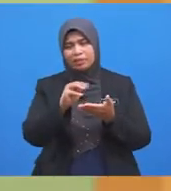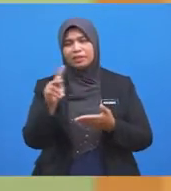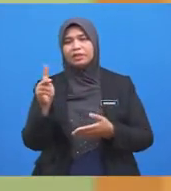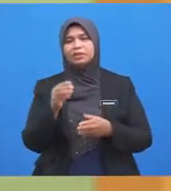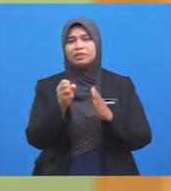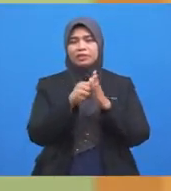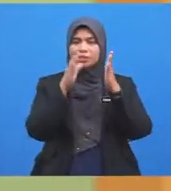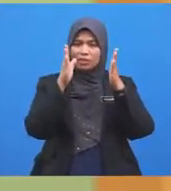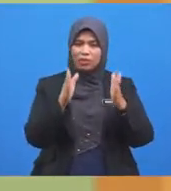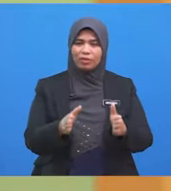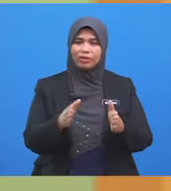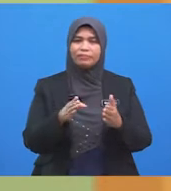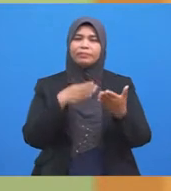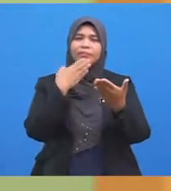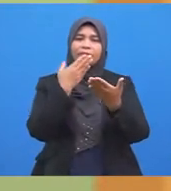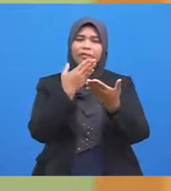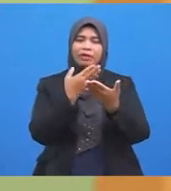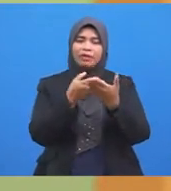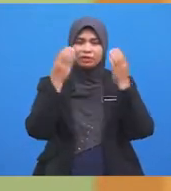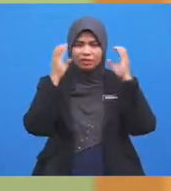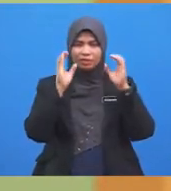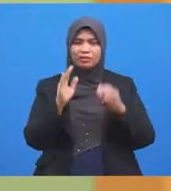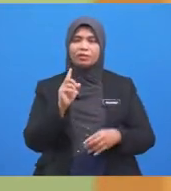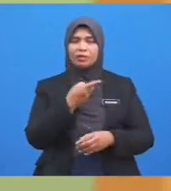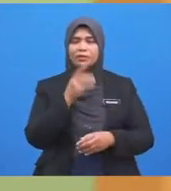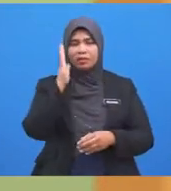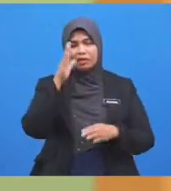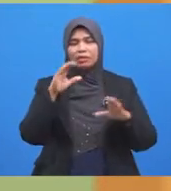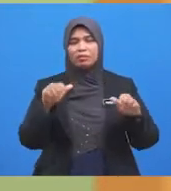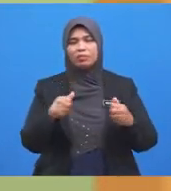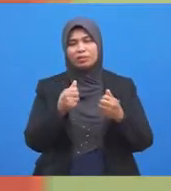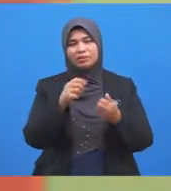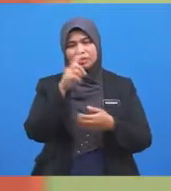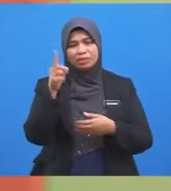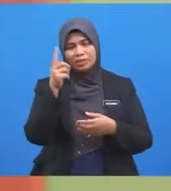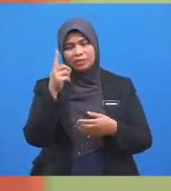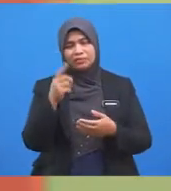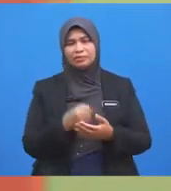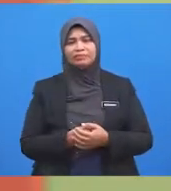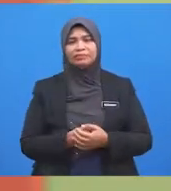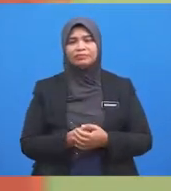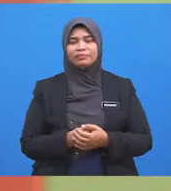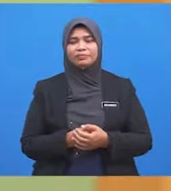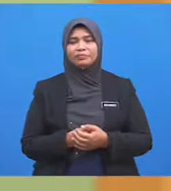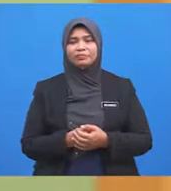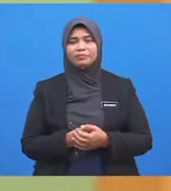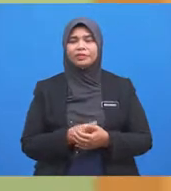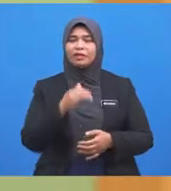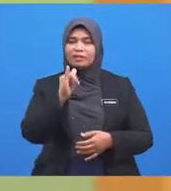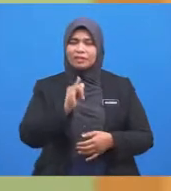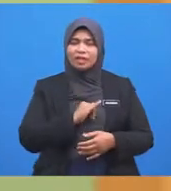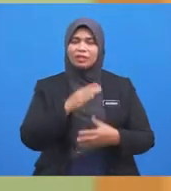seseorang. Baik, cikgu. Kami akan amalkan selalu. Betul tak, kawan-kawan?